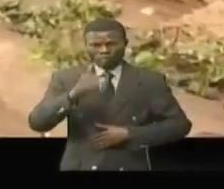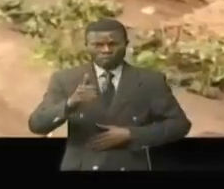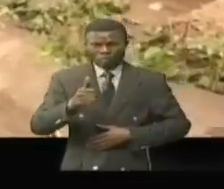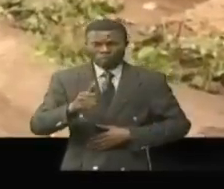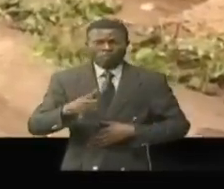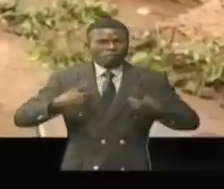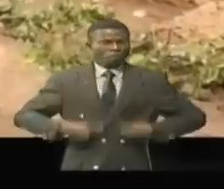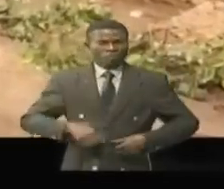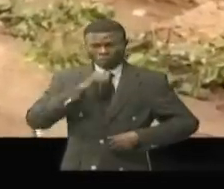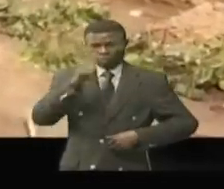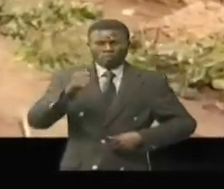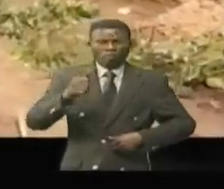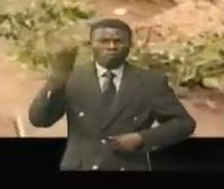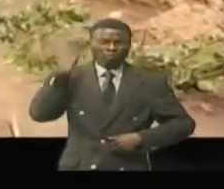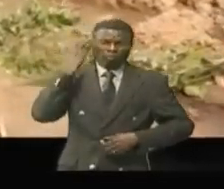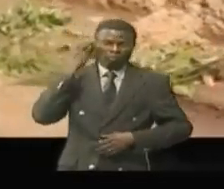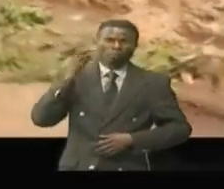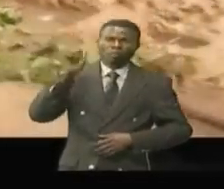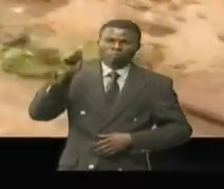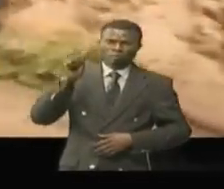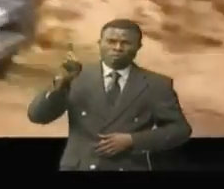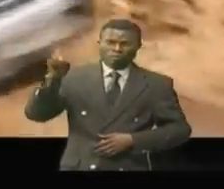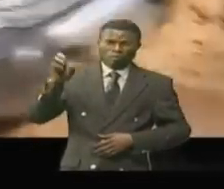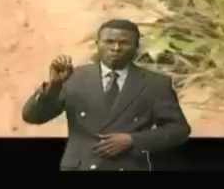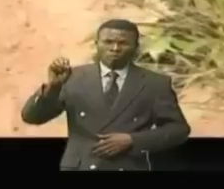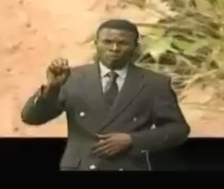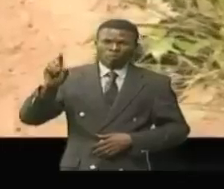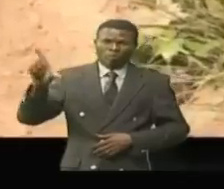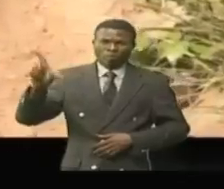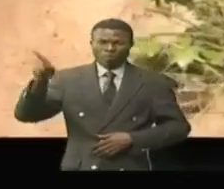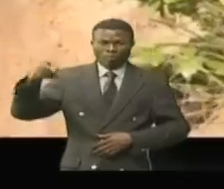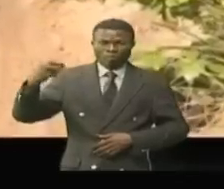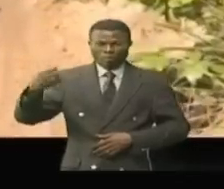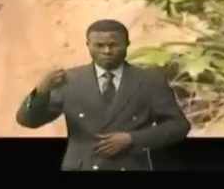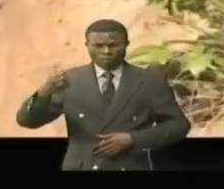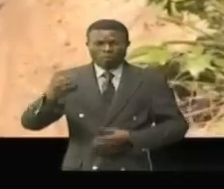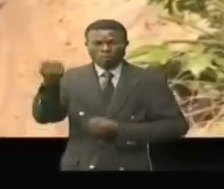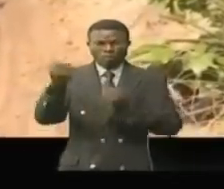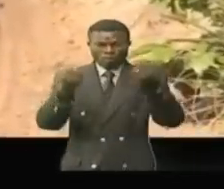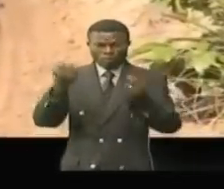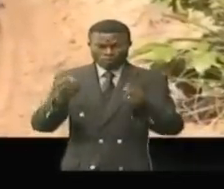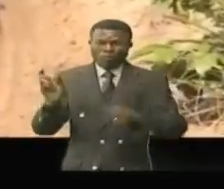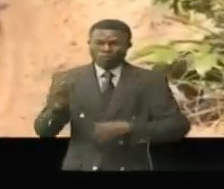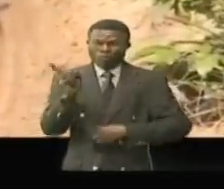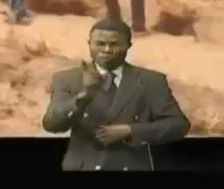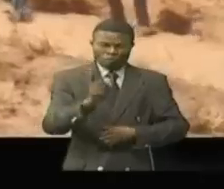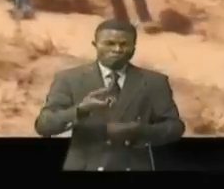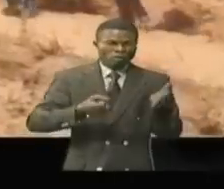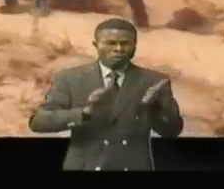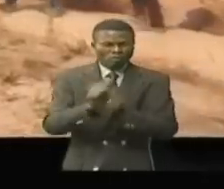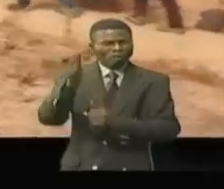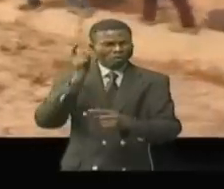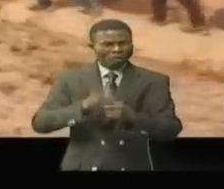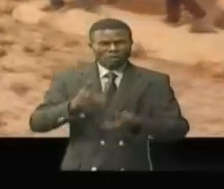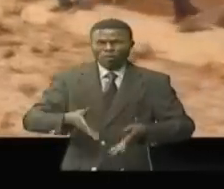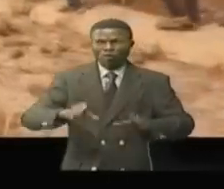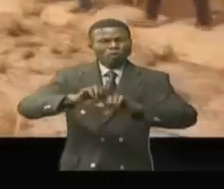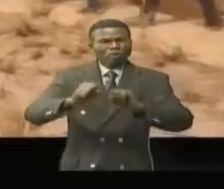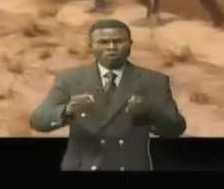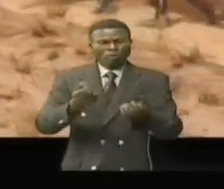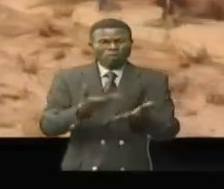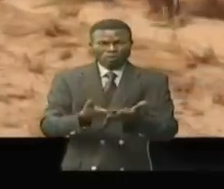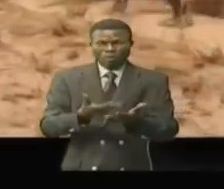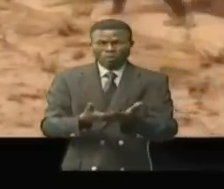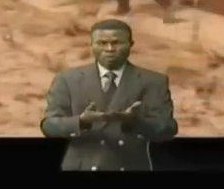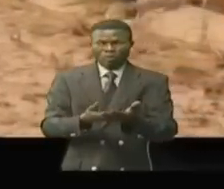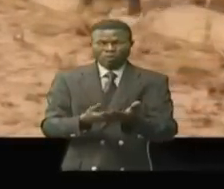Infatigable, Adolphe Mozito, à bord de sa Jeep 4x4, va braver toutes les intempéries et mauvaises conditions de route et va parcourir plusieurs villages